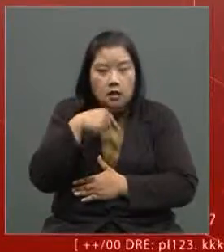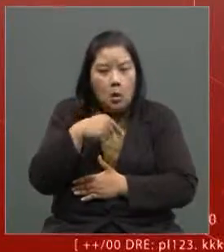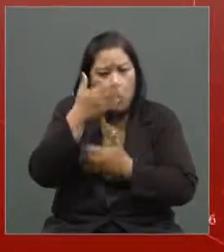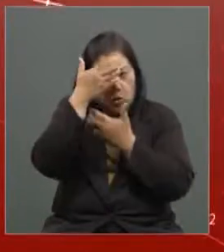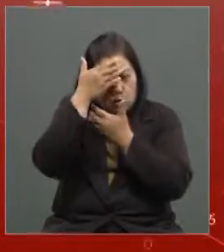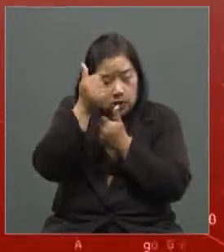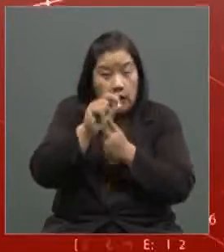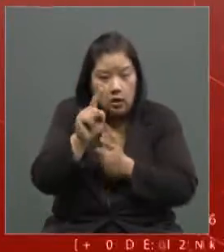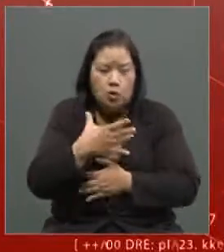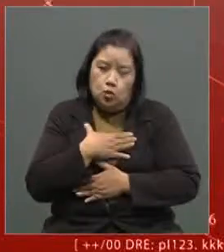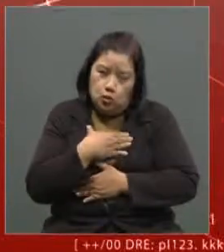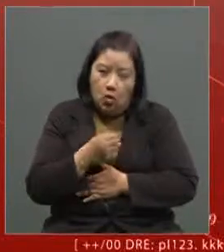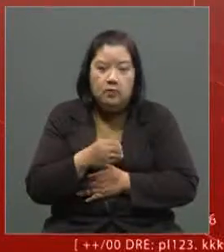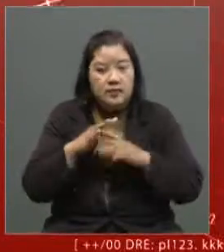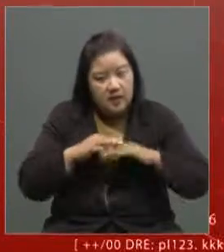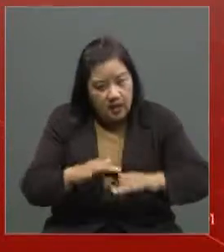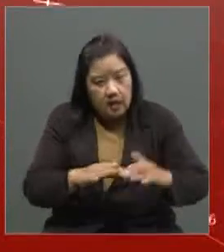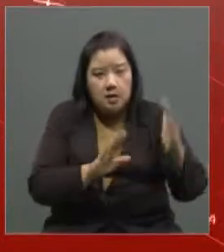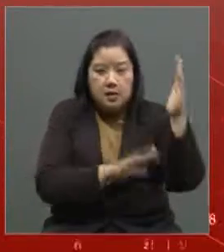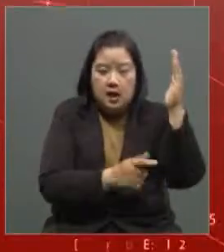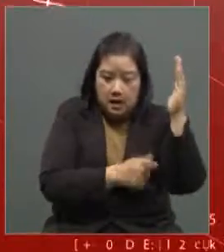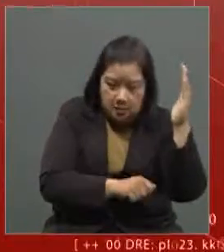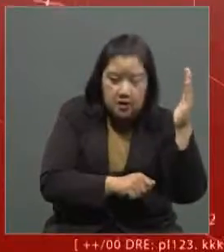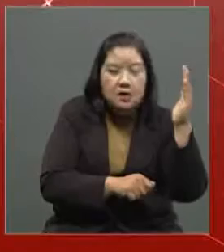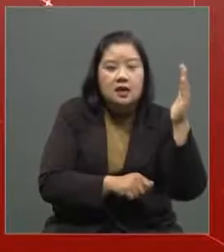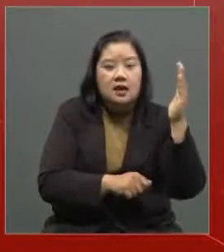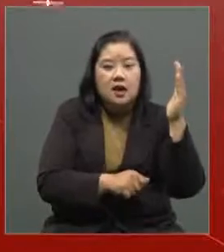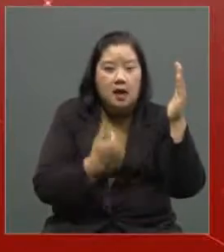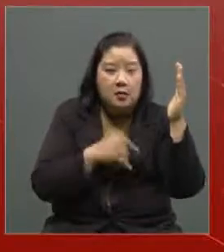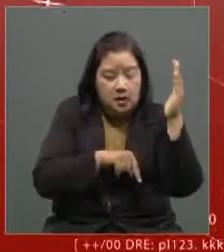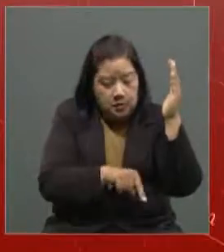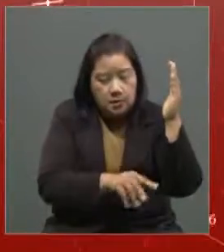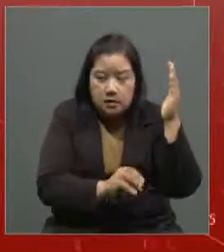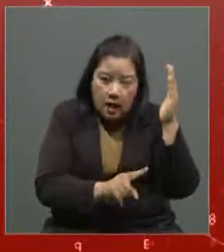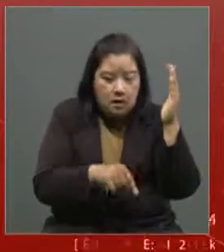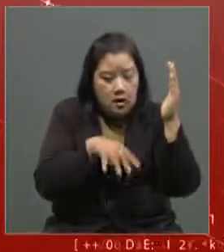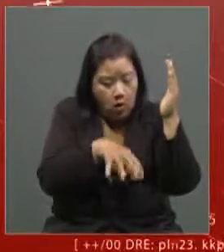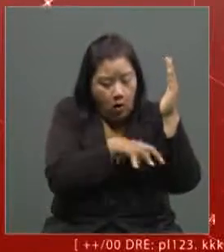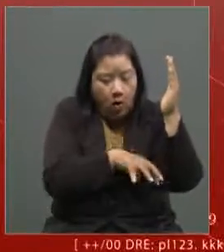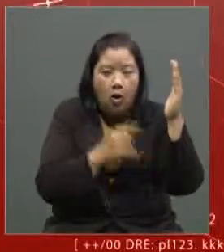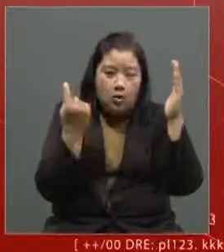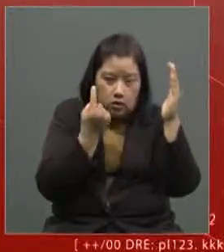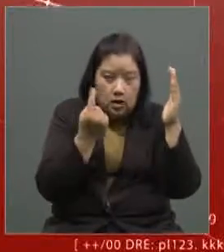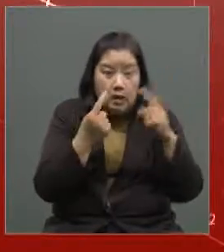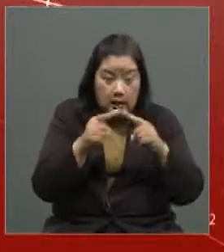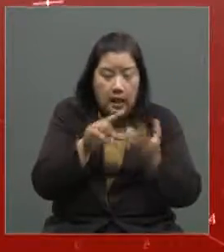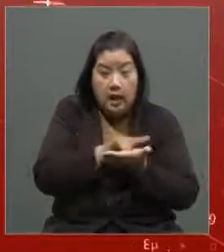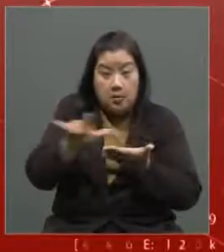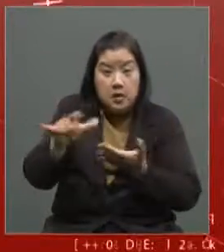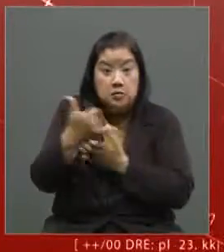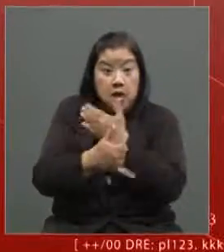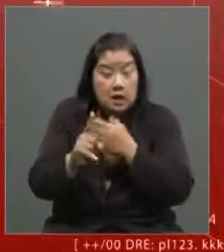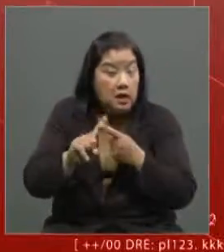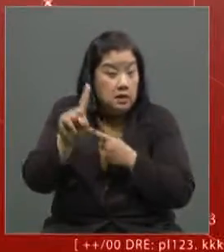ดยังเป็นแนวทะเลฮะกระบี่ภูเก็ตหลีเป๊ะแล้วก็จังหวัดชายฝั่งทั้งหลายแต่ถ้าเป็นต่างประเทศเนี่ยไม่ต้องเดา